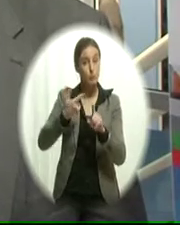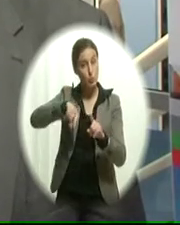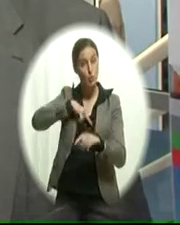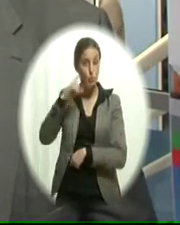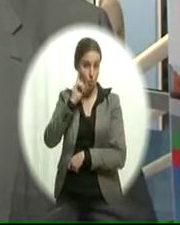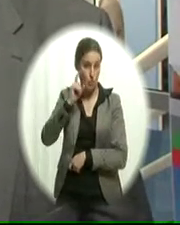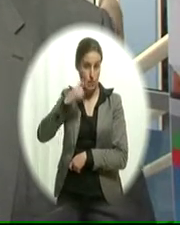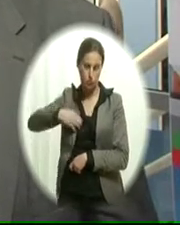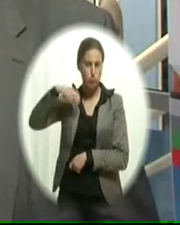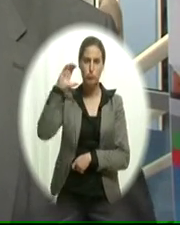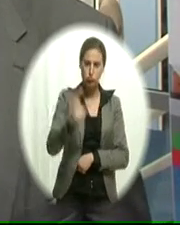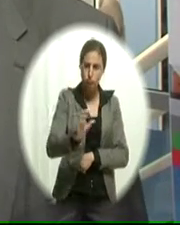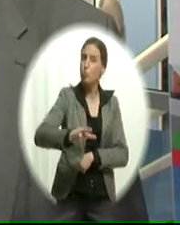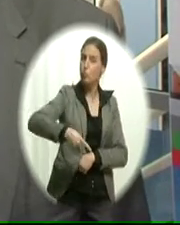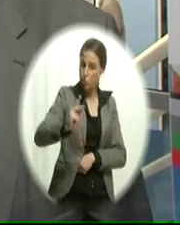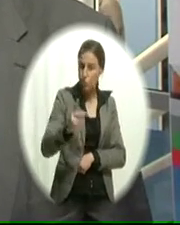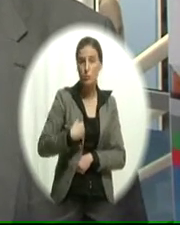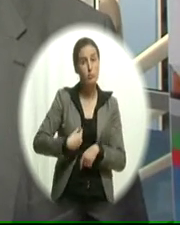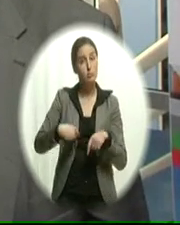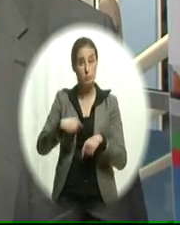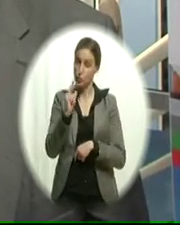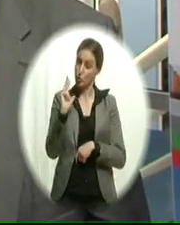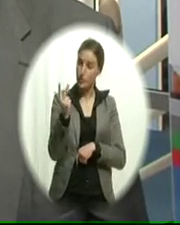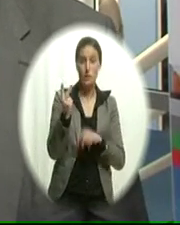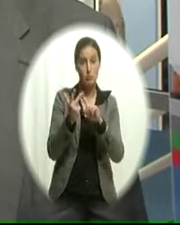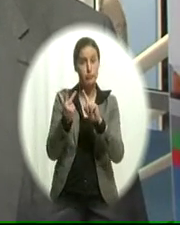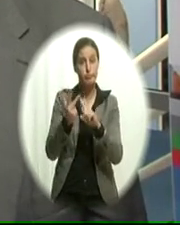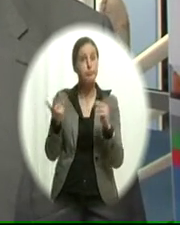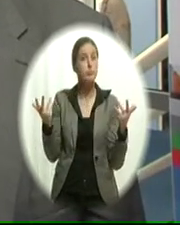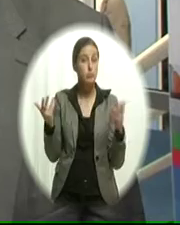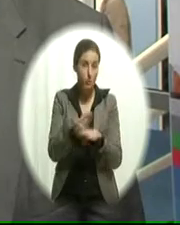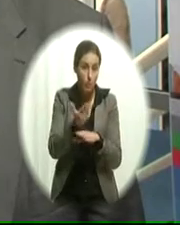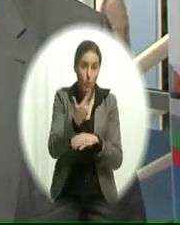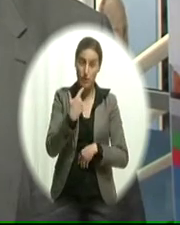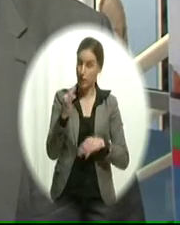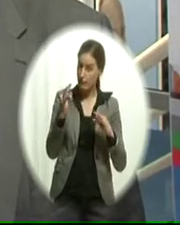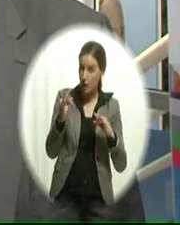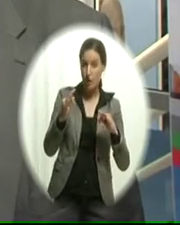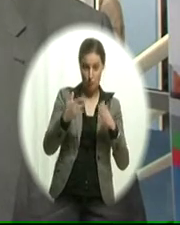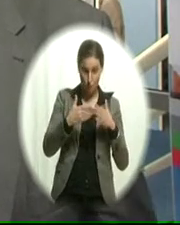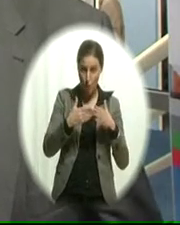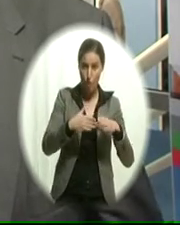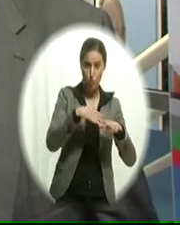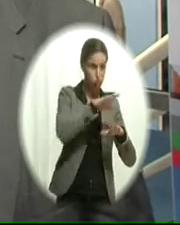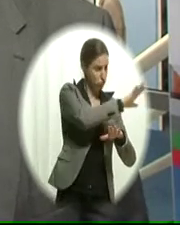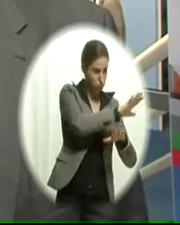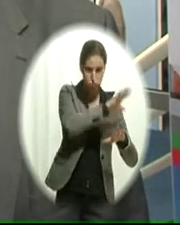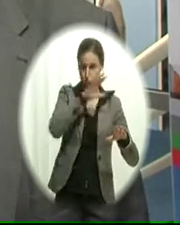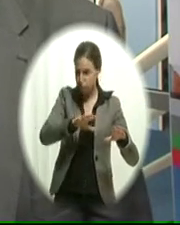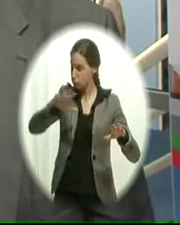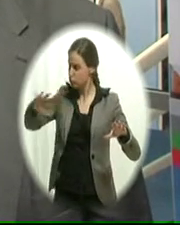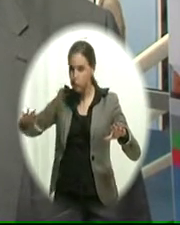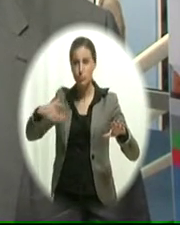enfin, je dirais, par beaucoup de récompenses qui ont été décernées à Haropa ou aux ports constituant l'ensemble Haropa, ce qui traduit tout de